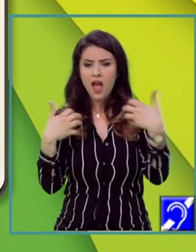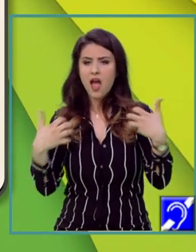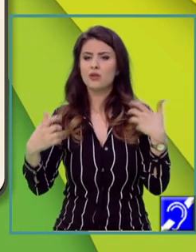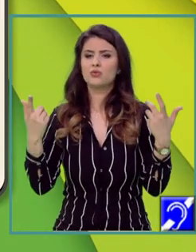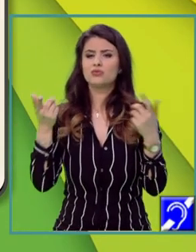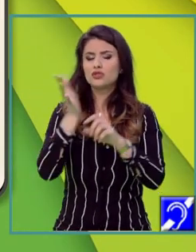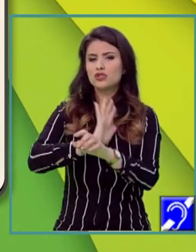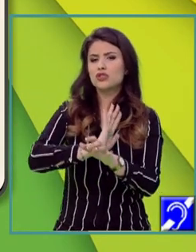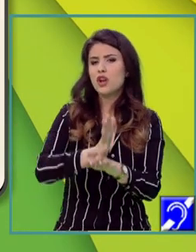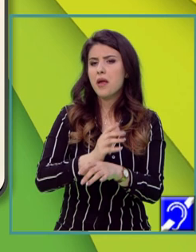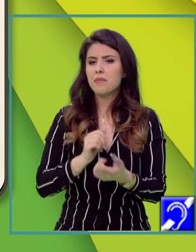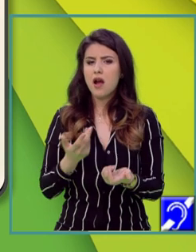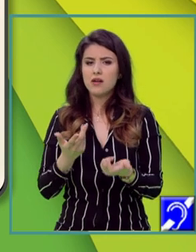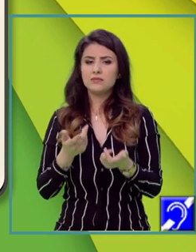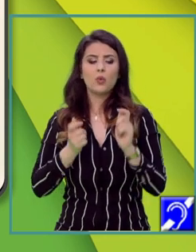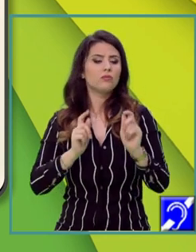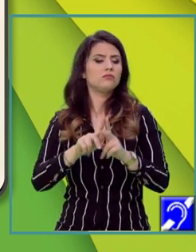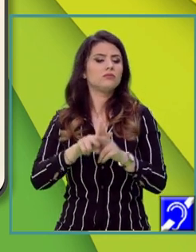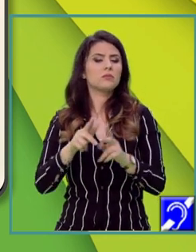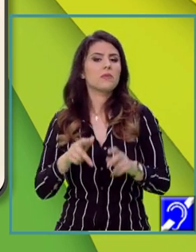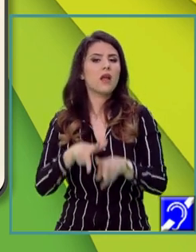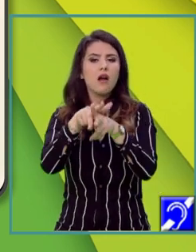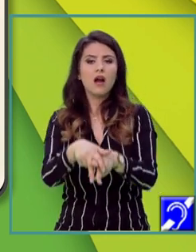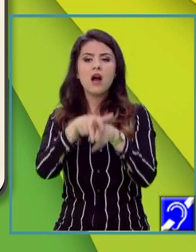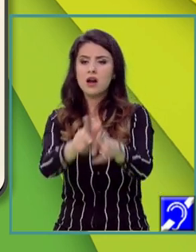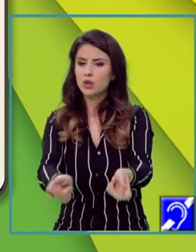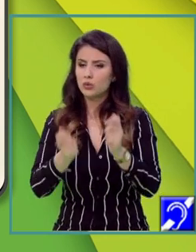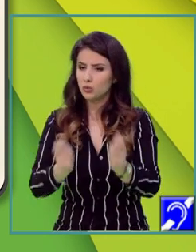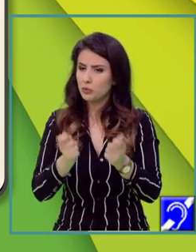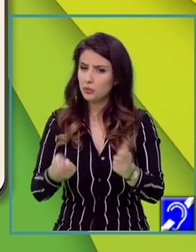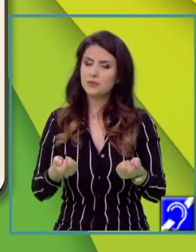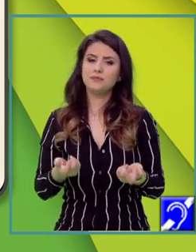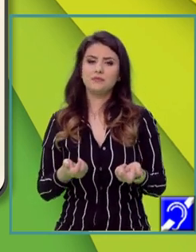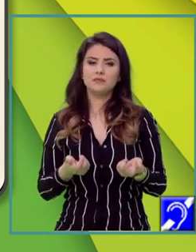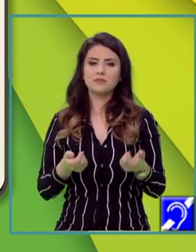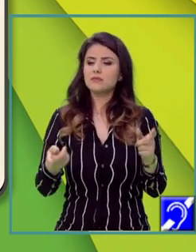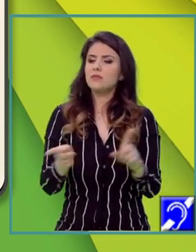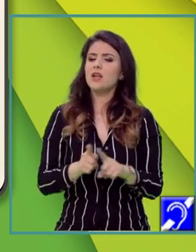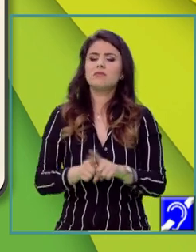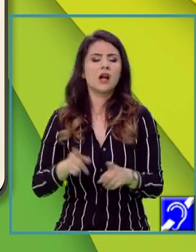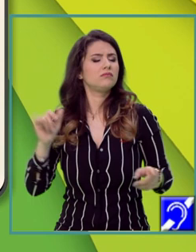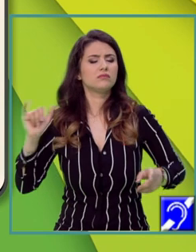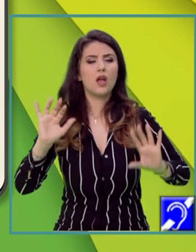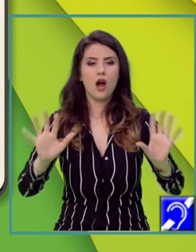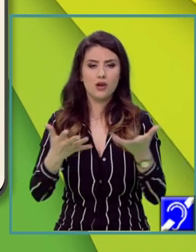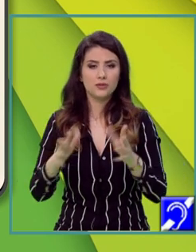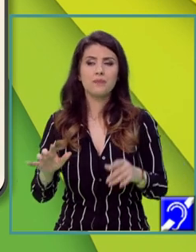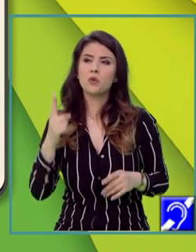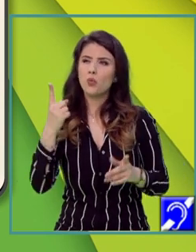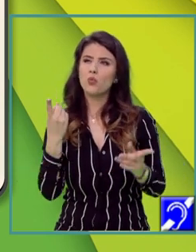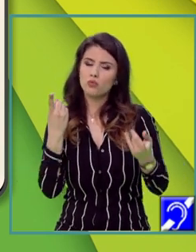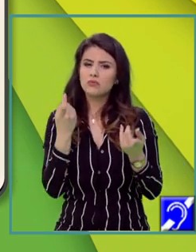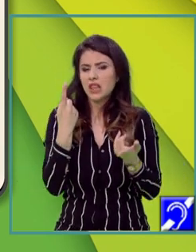la cursele de cai care le devin indispensabile ca și în ieșire în bun de la una dintre sărate